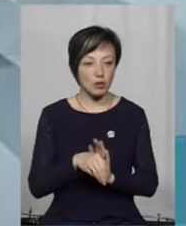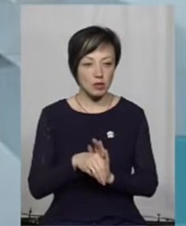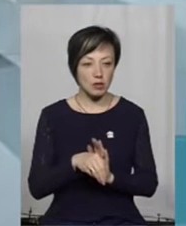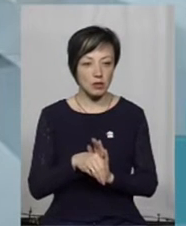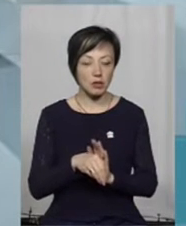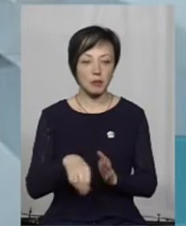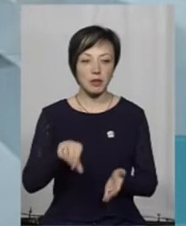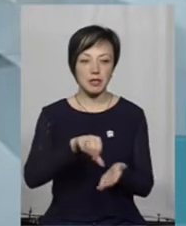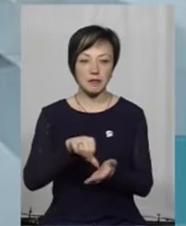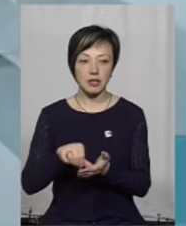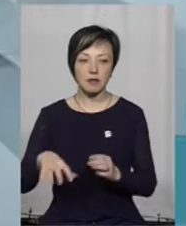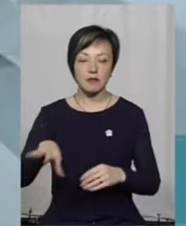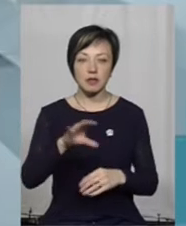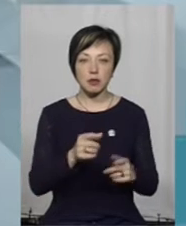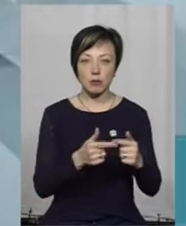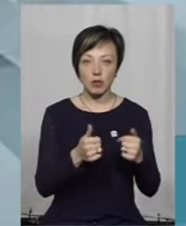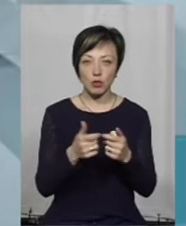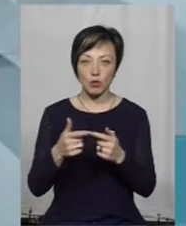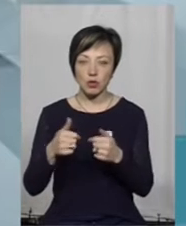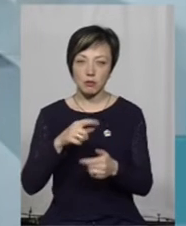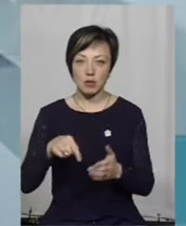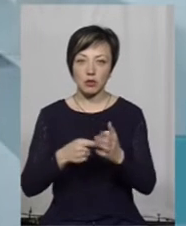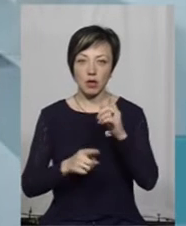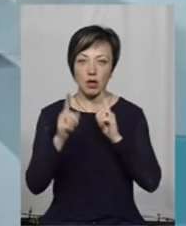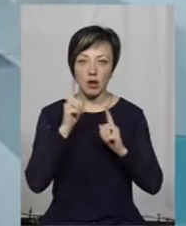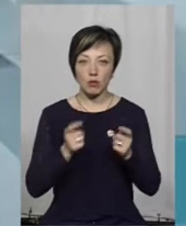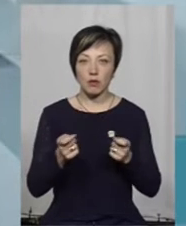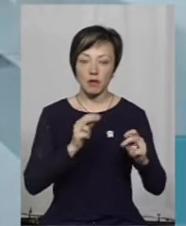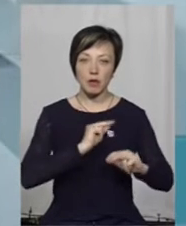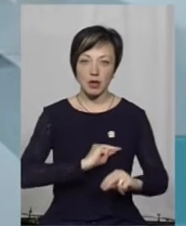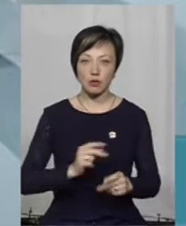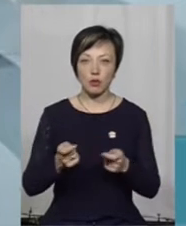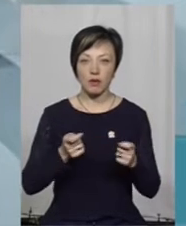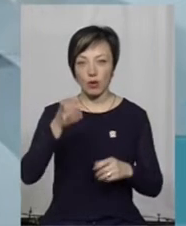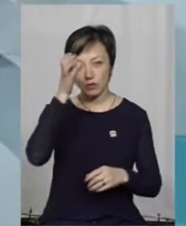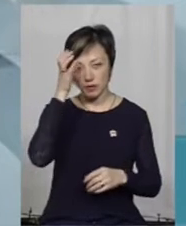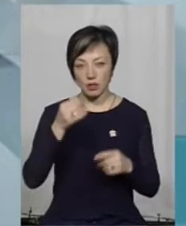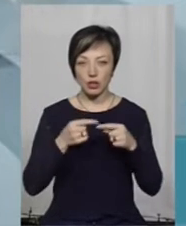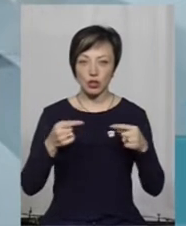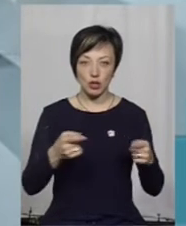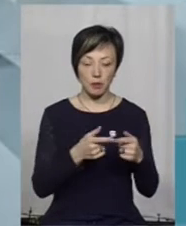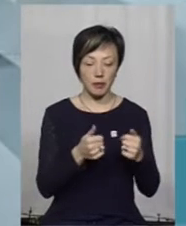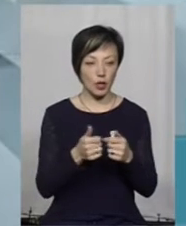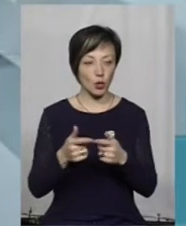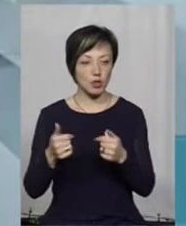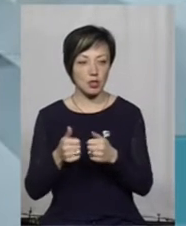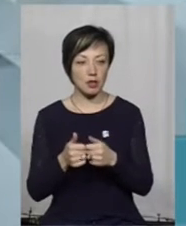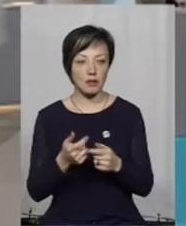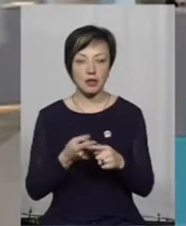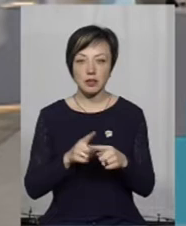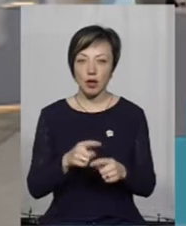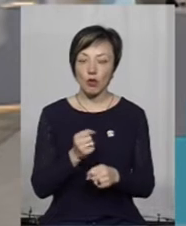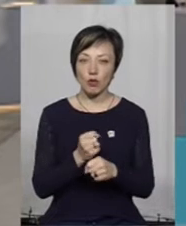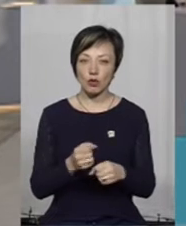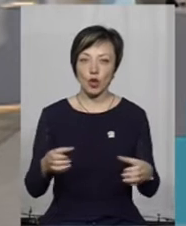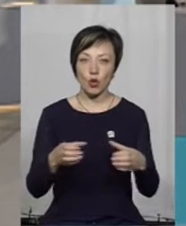входили представники всіх підрозділів Хмельницької міської ради, як і управління праці та управління освіти і інших підрозділів. Дана